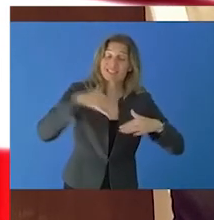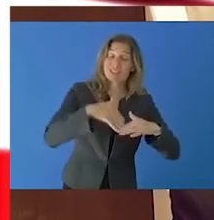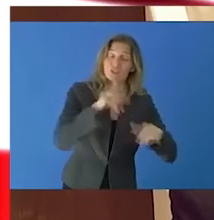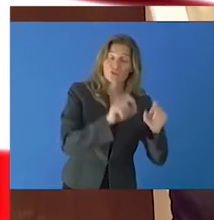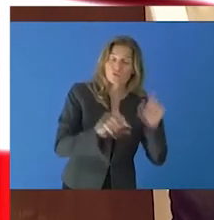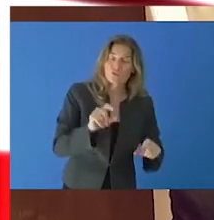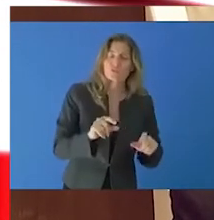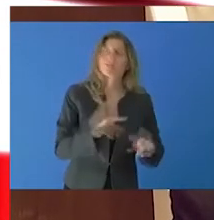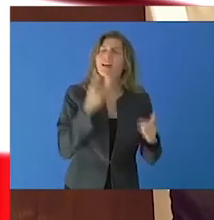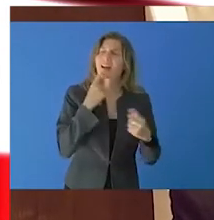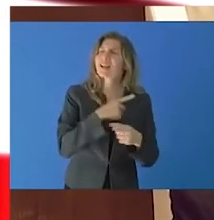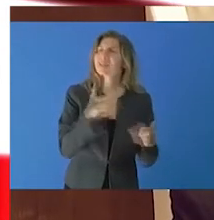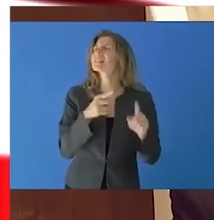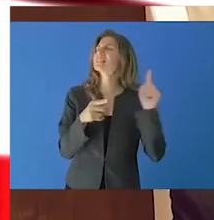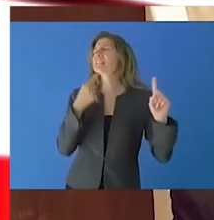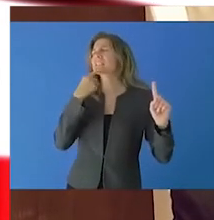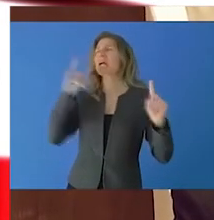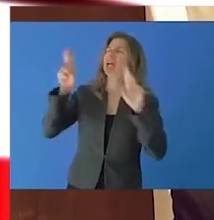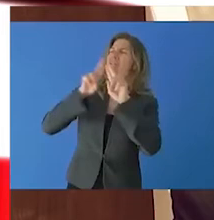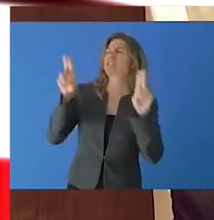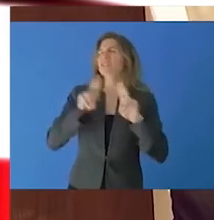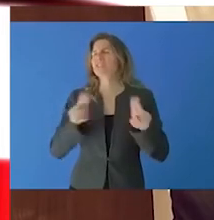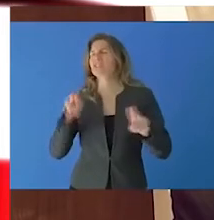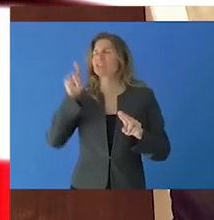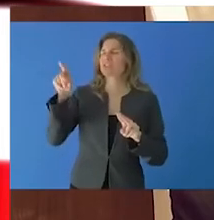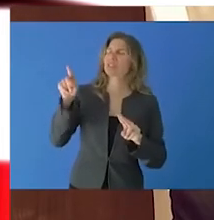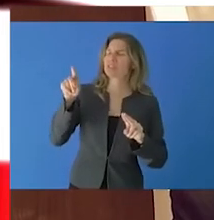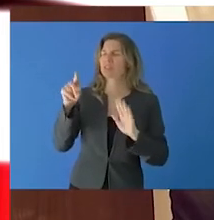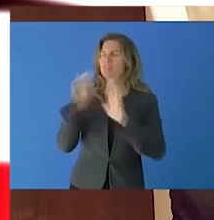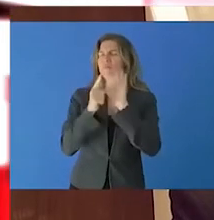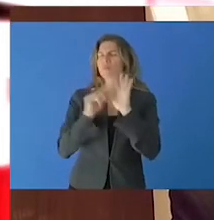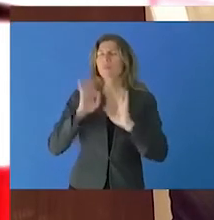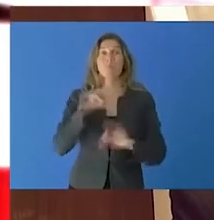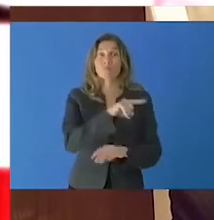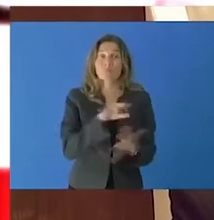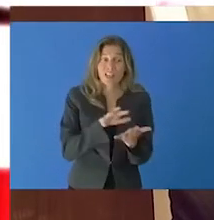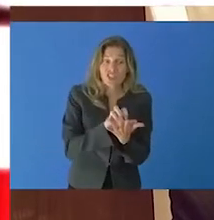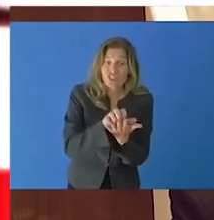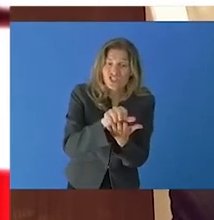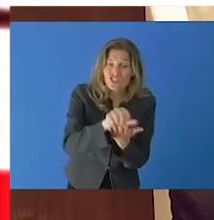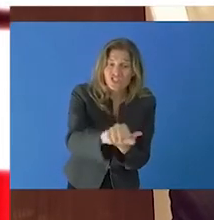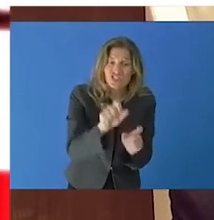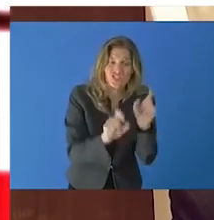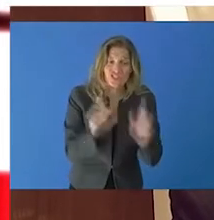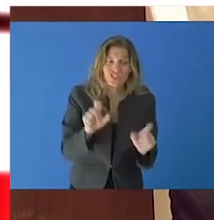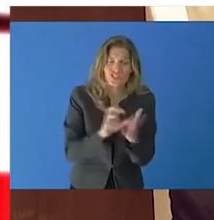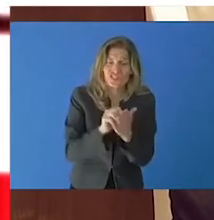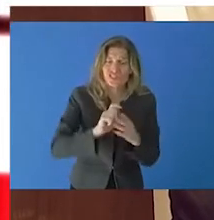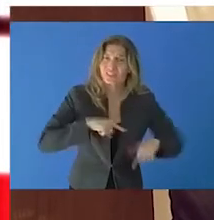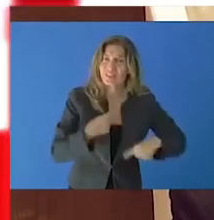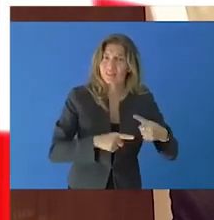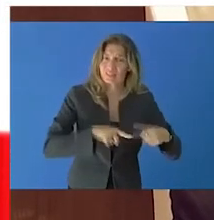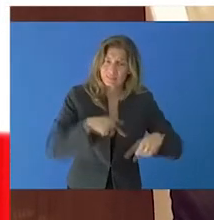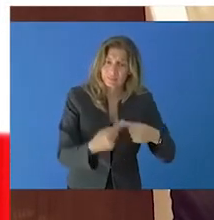autant l'avoir ratifié effectivement monsieur le président la question juridique de l'arménie occidentale de sa population